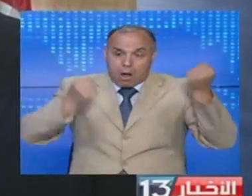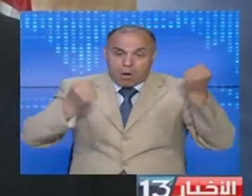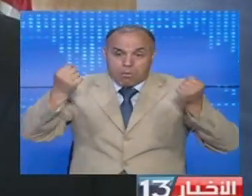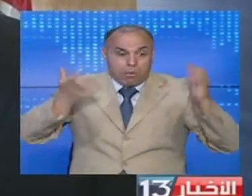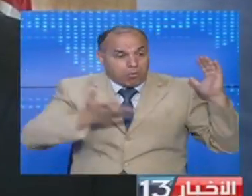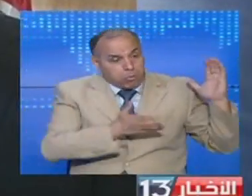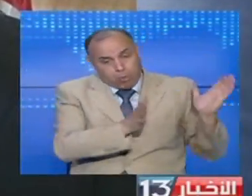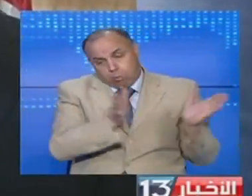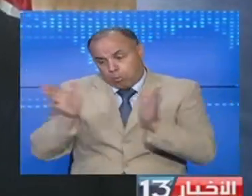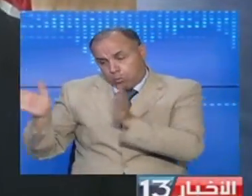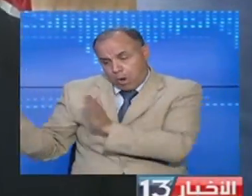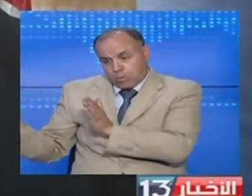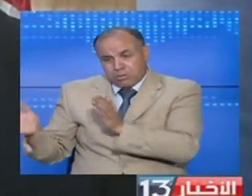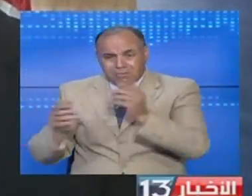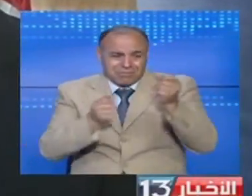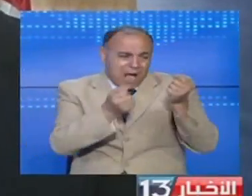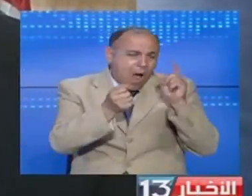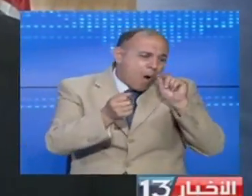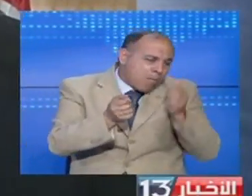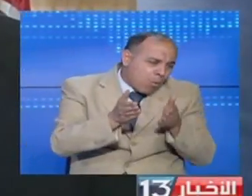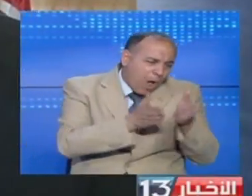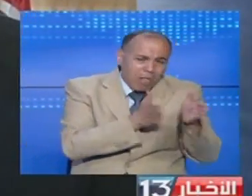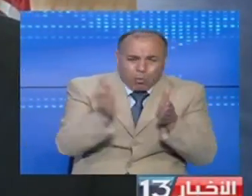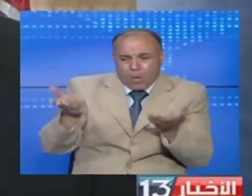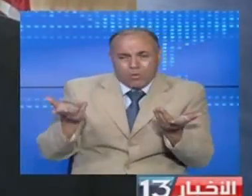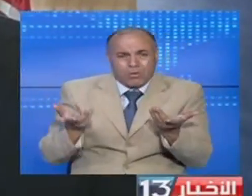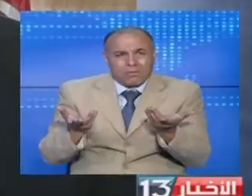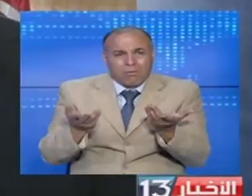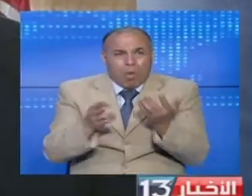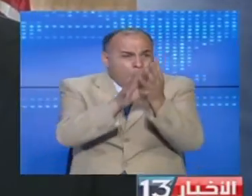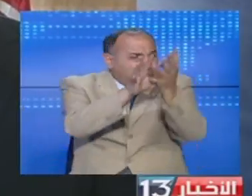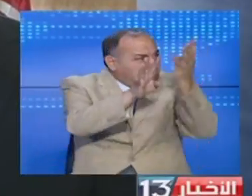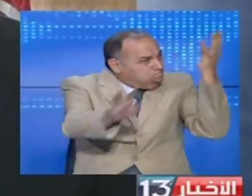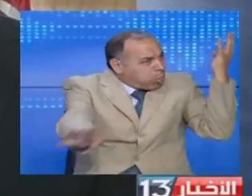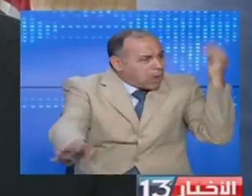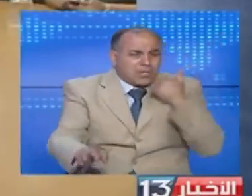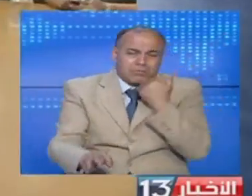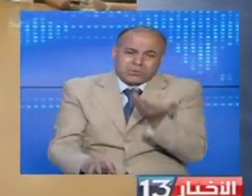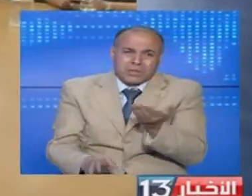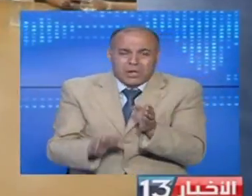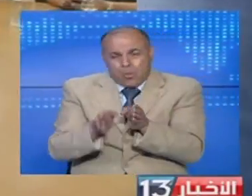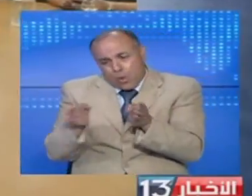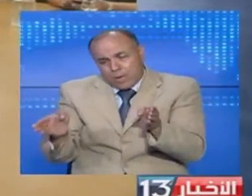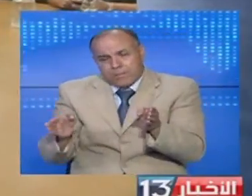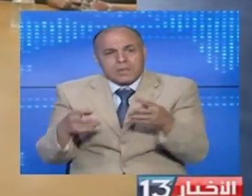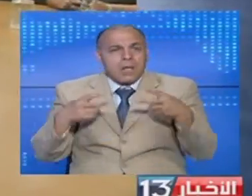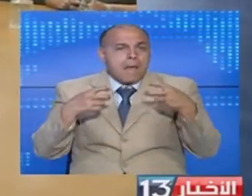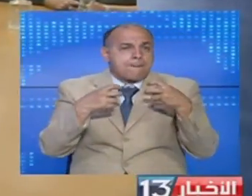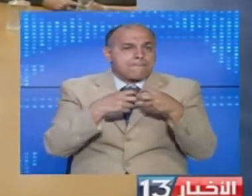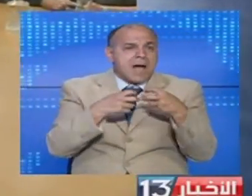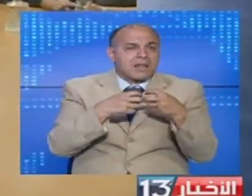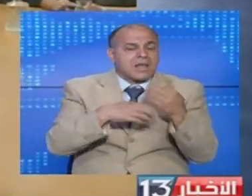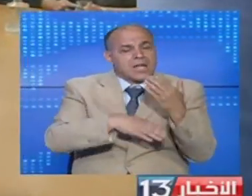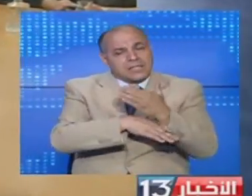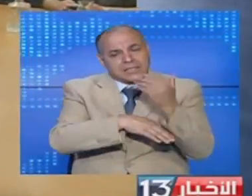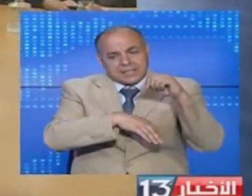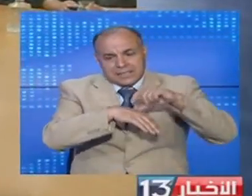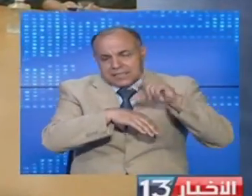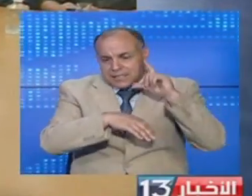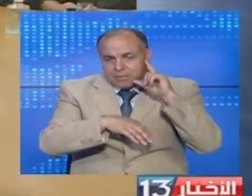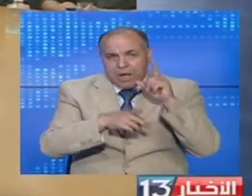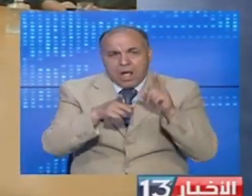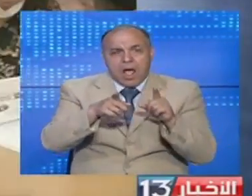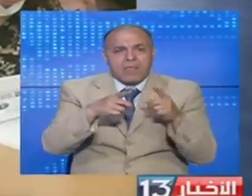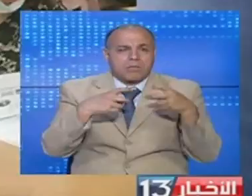وحده وحده يسهلوا تنقل ما عرضه طرابلس ونسخه ليبيه